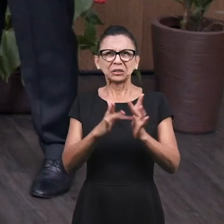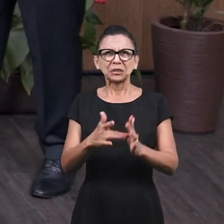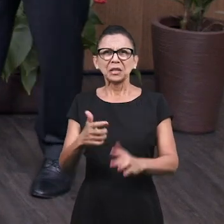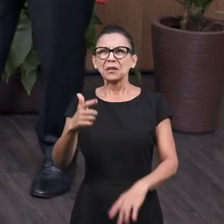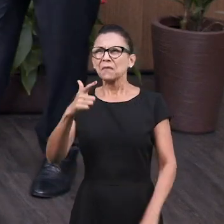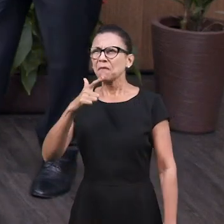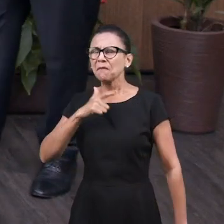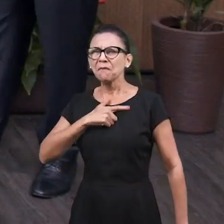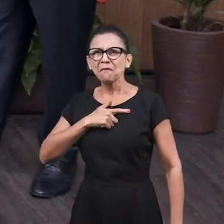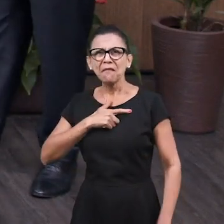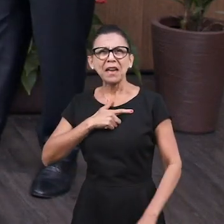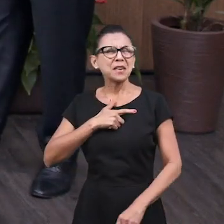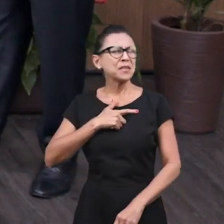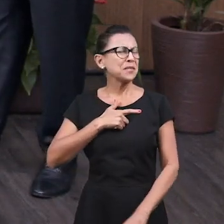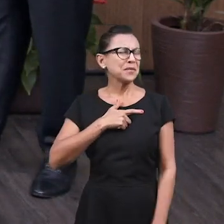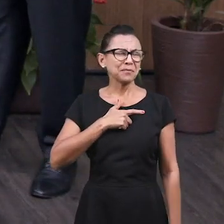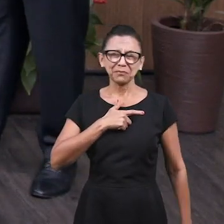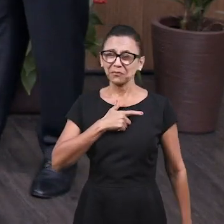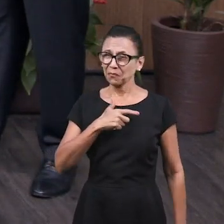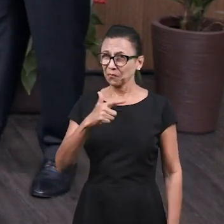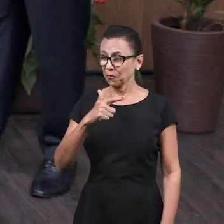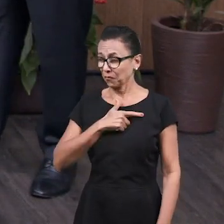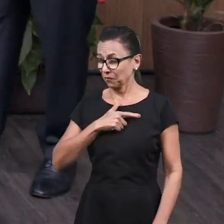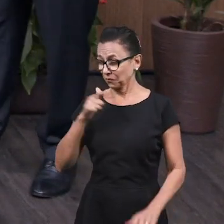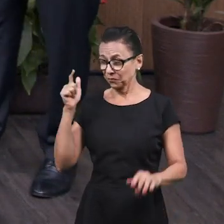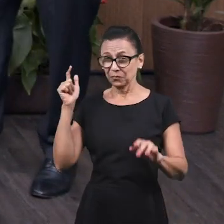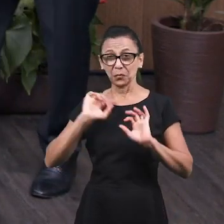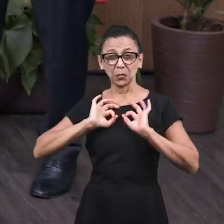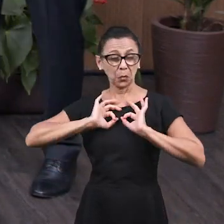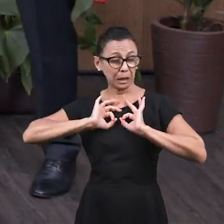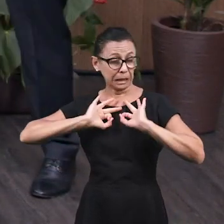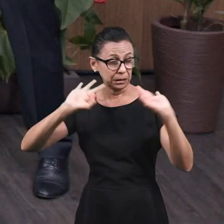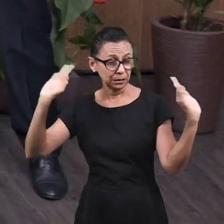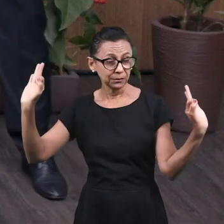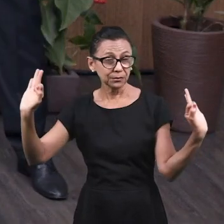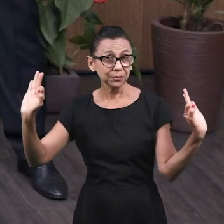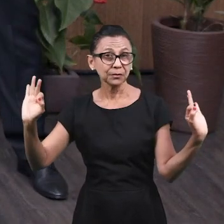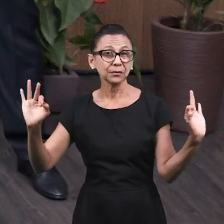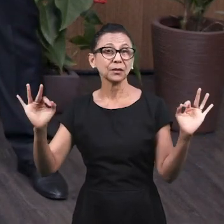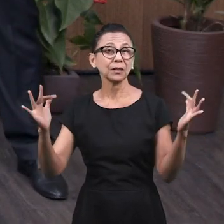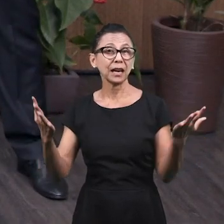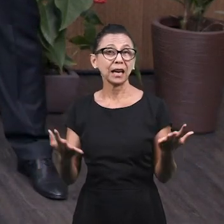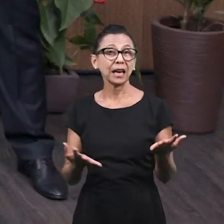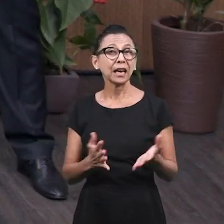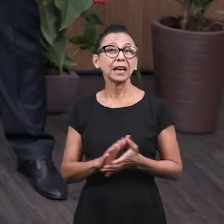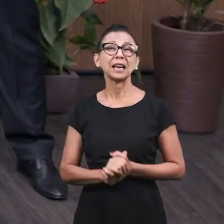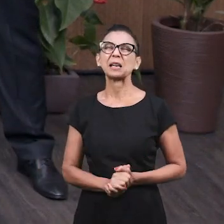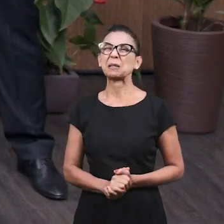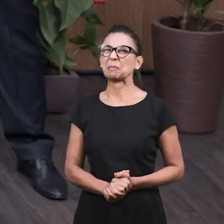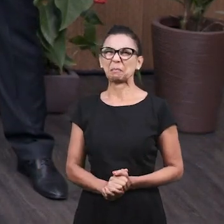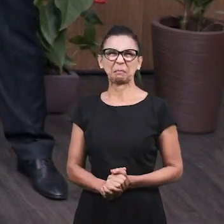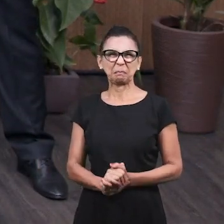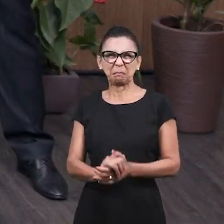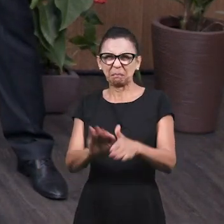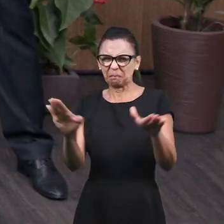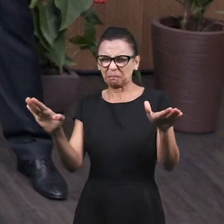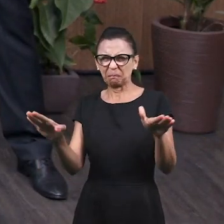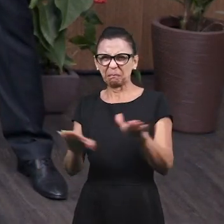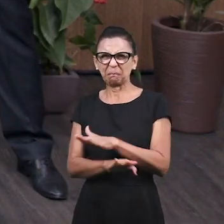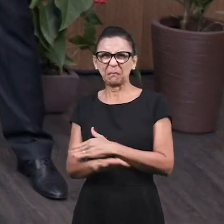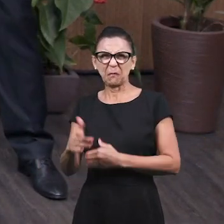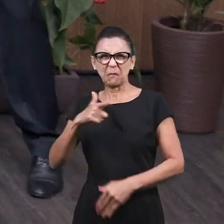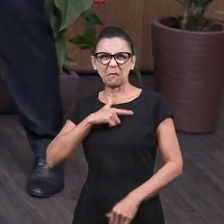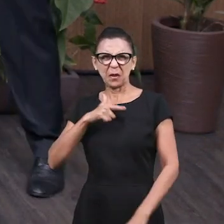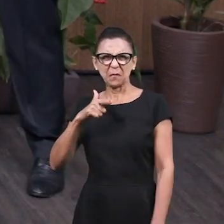что Иисус был невзрачен видом, у него не было ни вида, ни величия, и